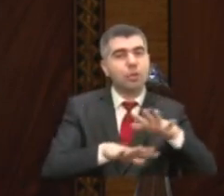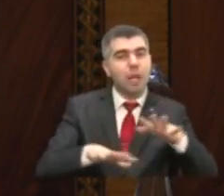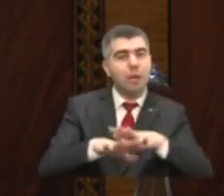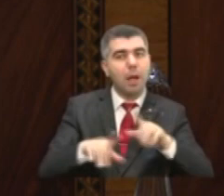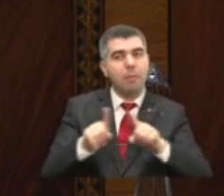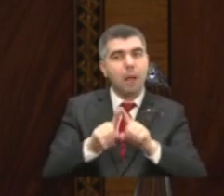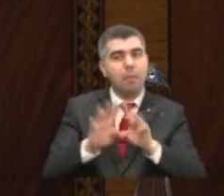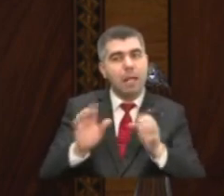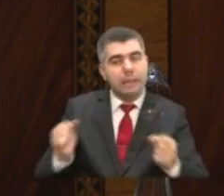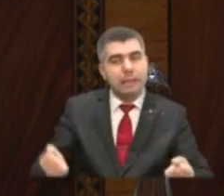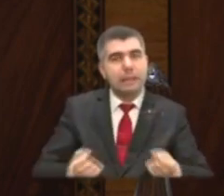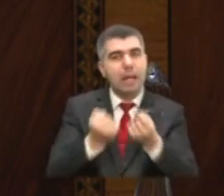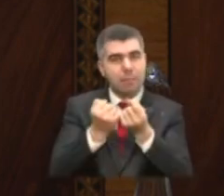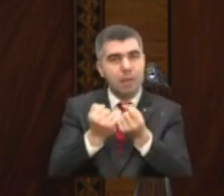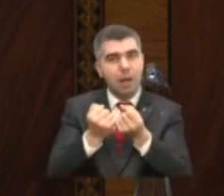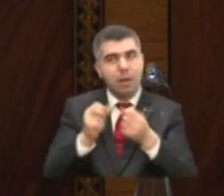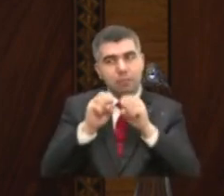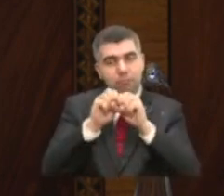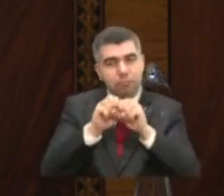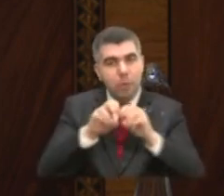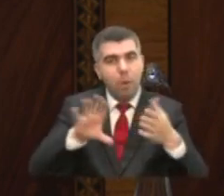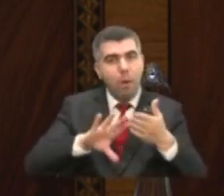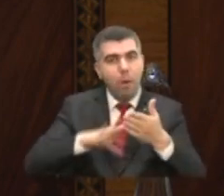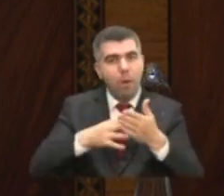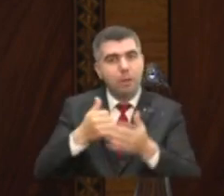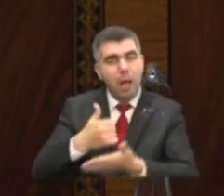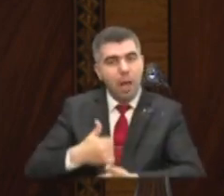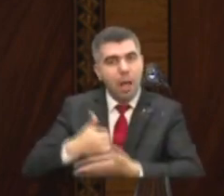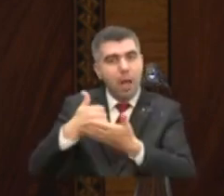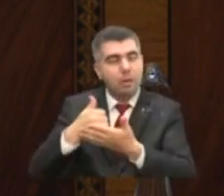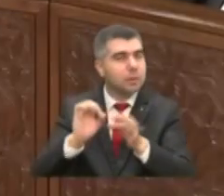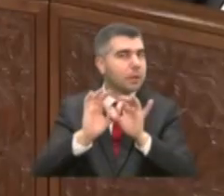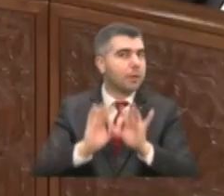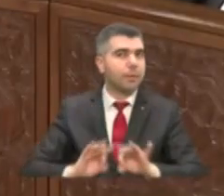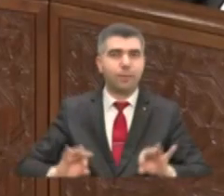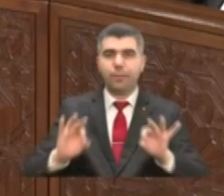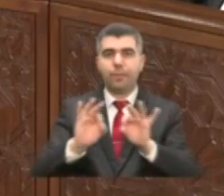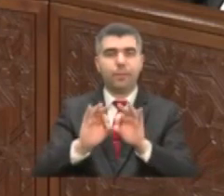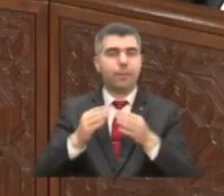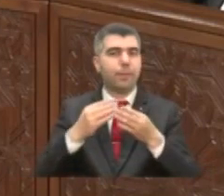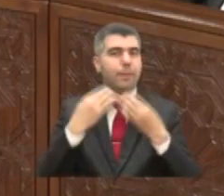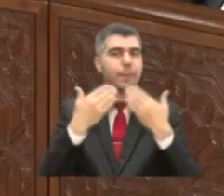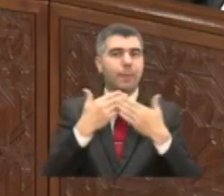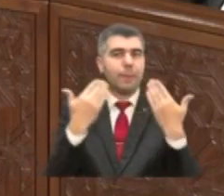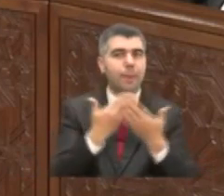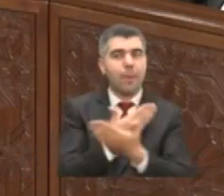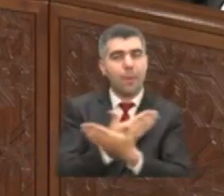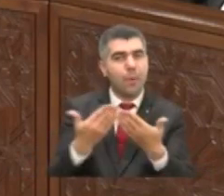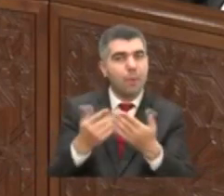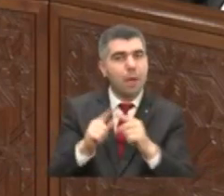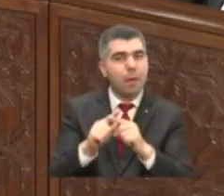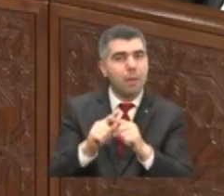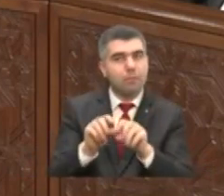فاشلة في إنتاج الثروة وتوزيع النمو الاقتصادي على جميع الشرائح والفئات الاجتماعية بما يضمن